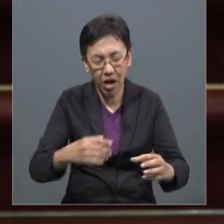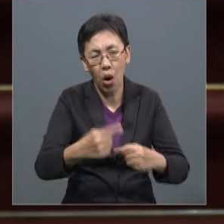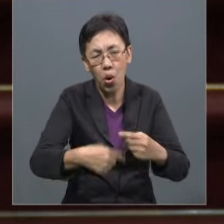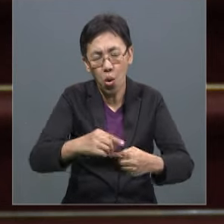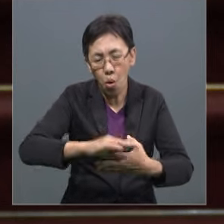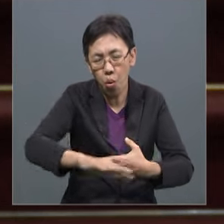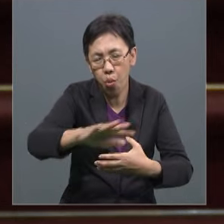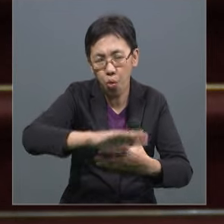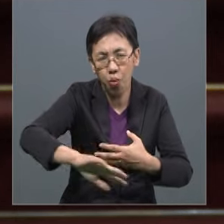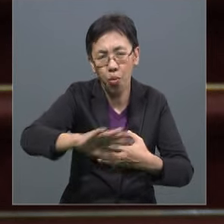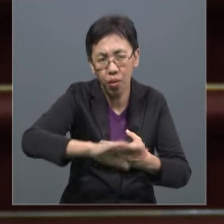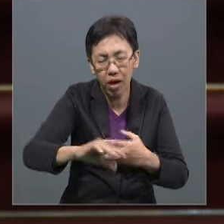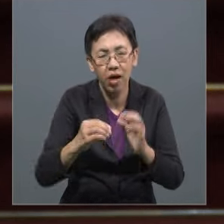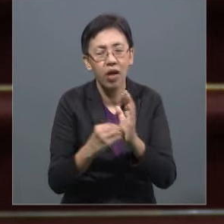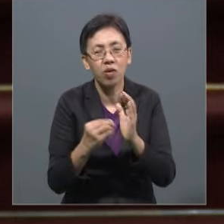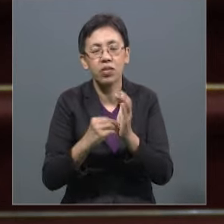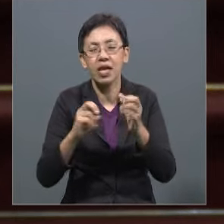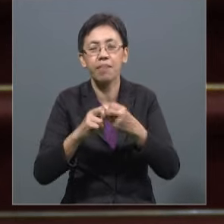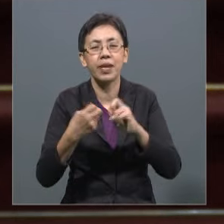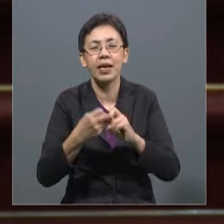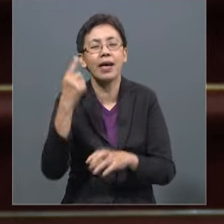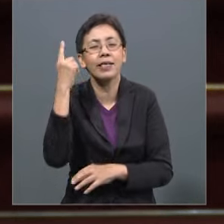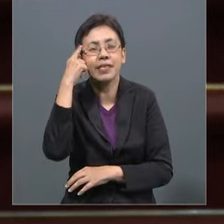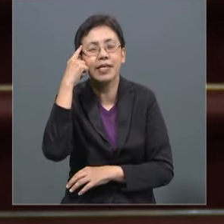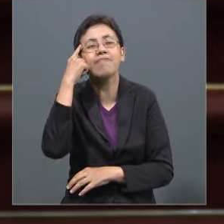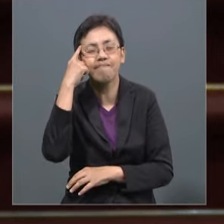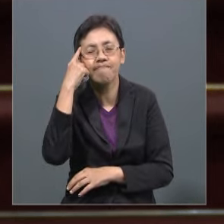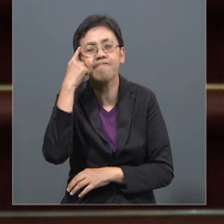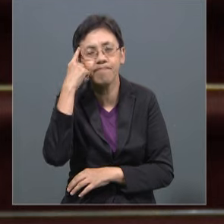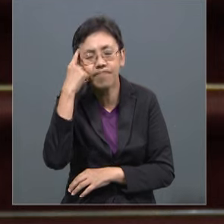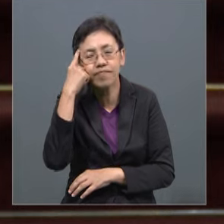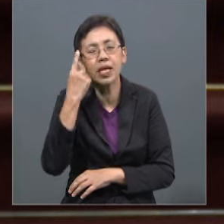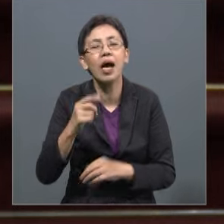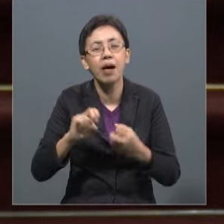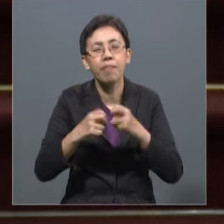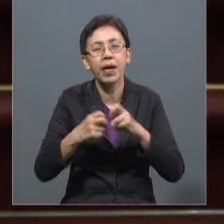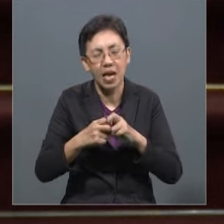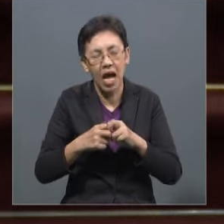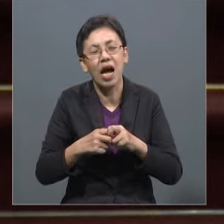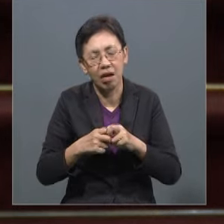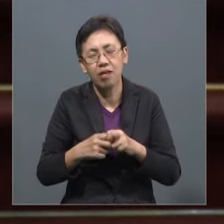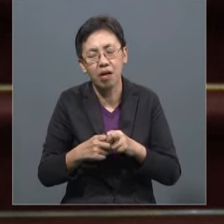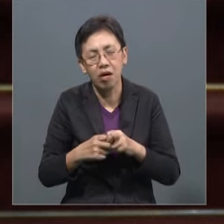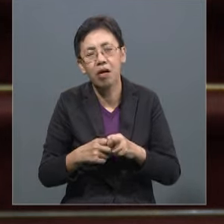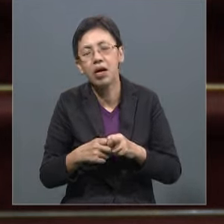ความหนักใจของกรุงเทพก็คิดว่าน่าจะเบาลงกว่าปี54